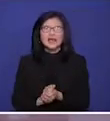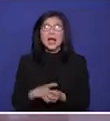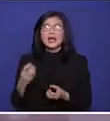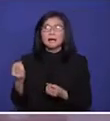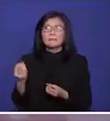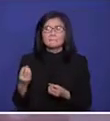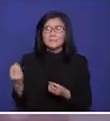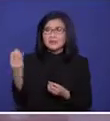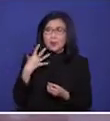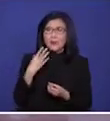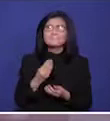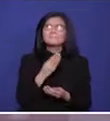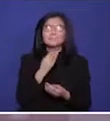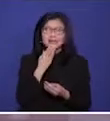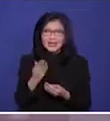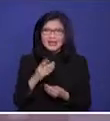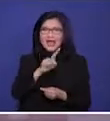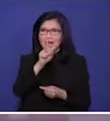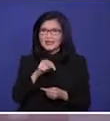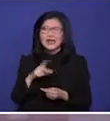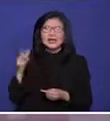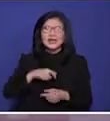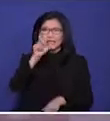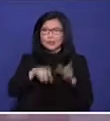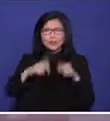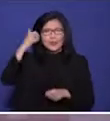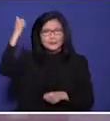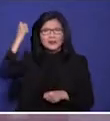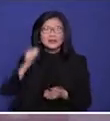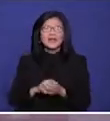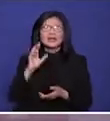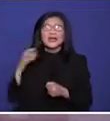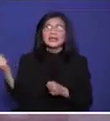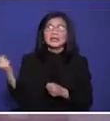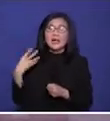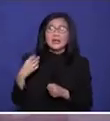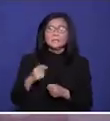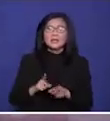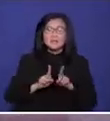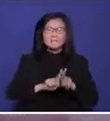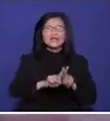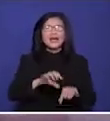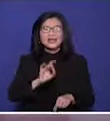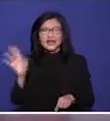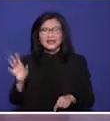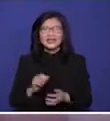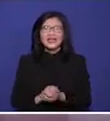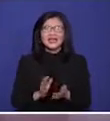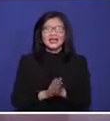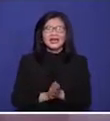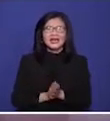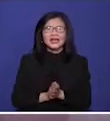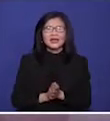pertanyaan yang dirumuskan oleh para panelis dan akan ditanggapi oleh paslon lainnya. Dan panelis pada kesempatan kali ini